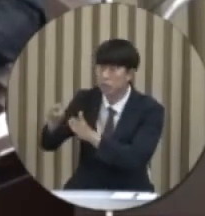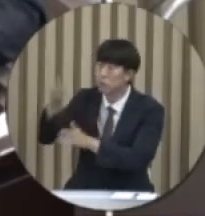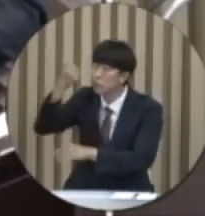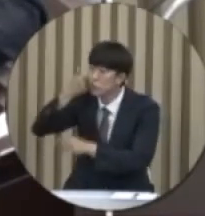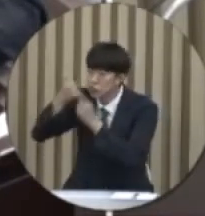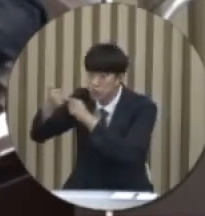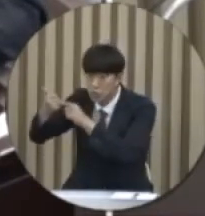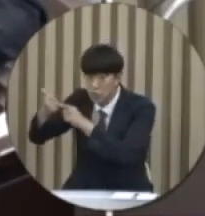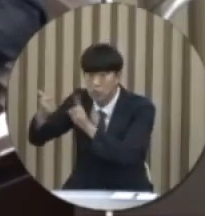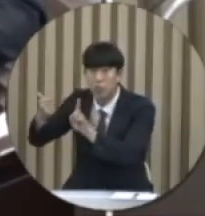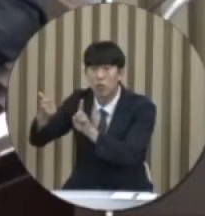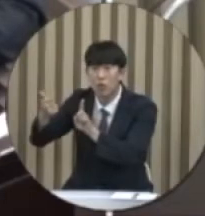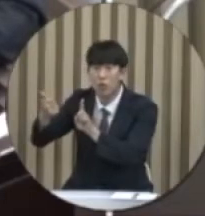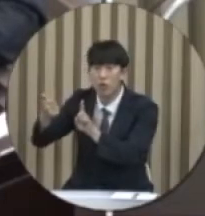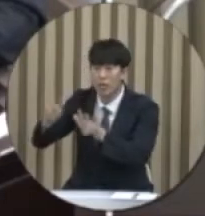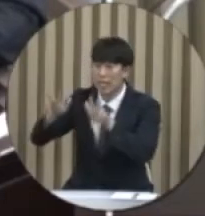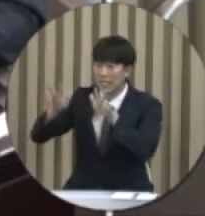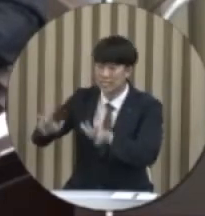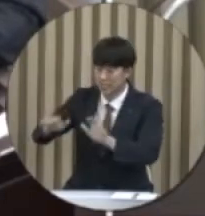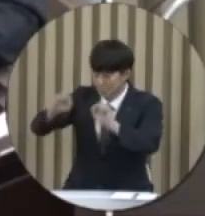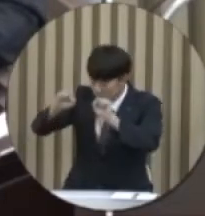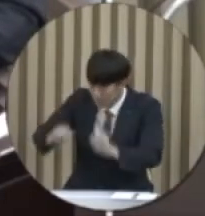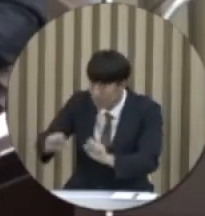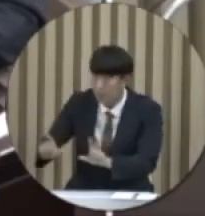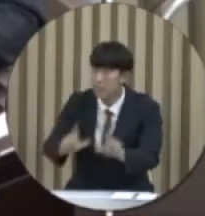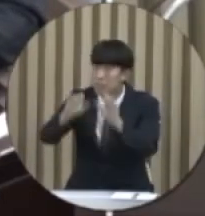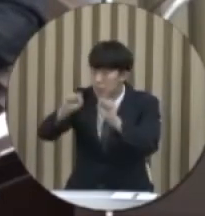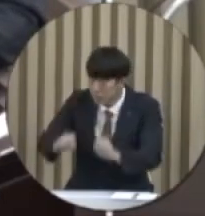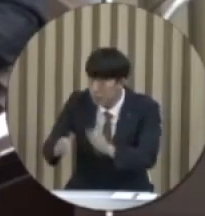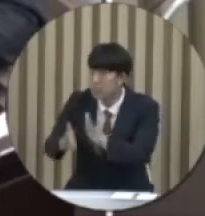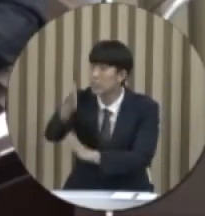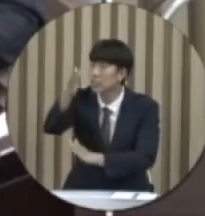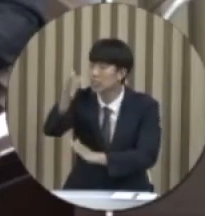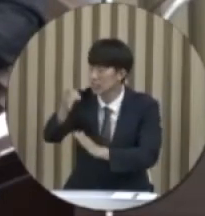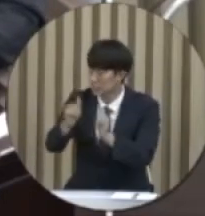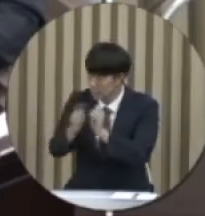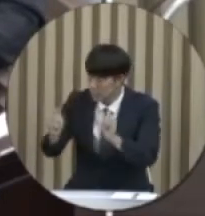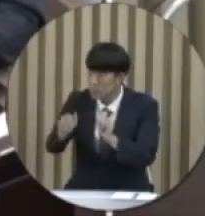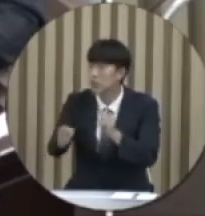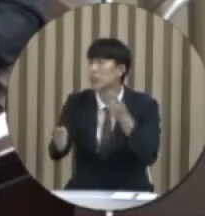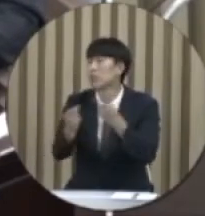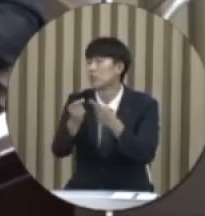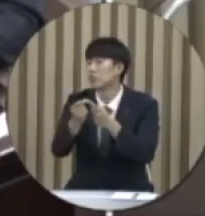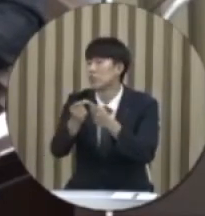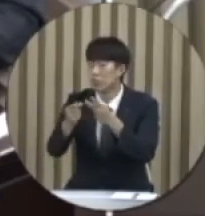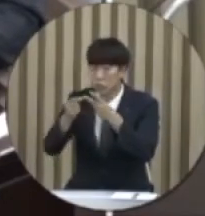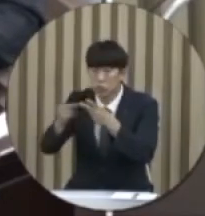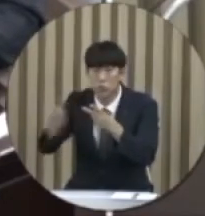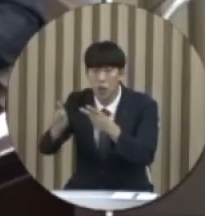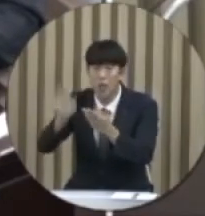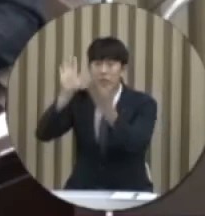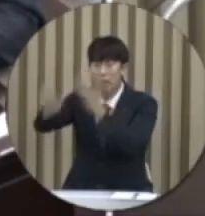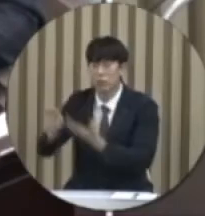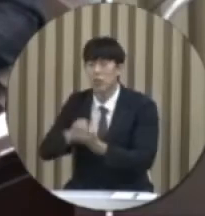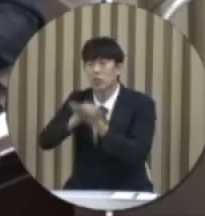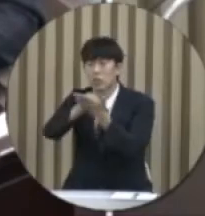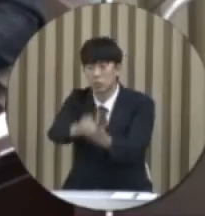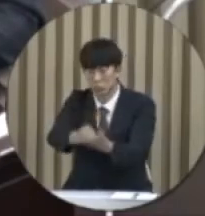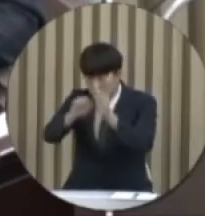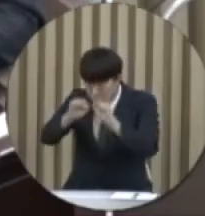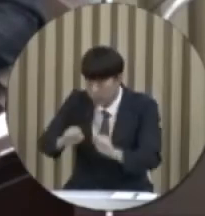누구는 현재 살고 있는 시민이 첫 번째고요. 두 번째는 입주할 게될